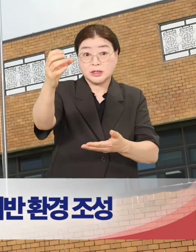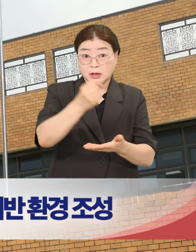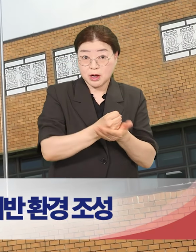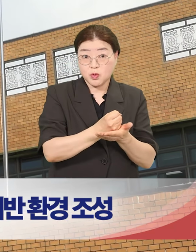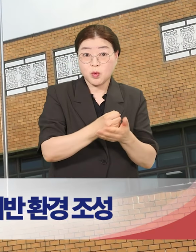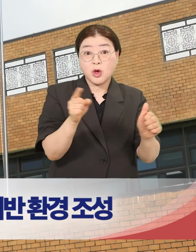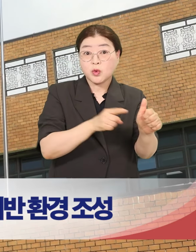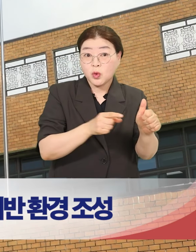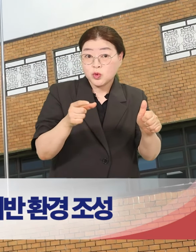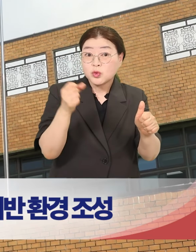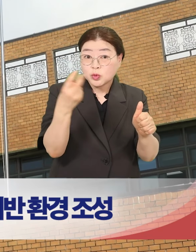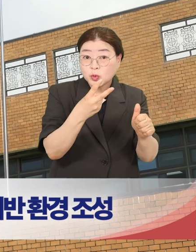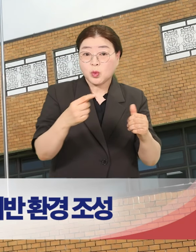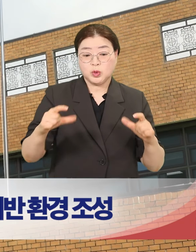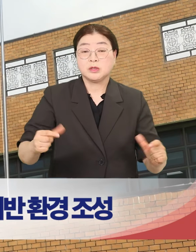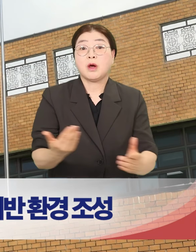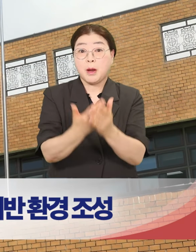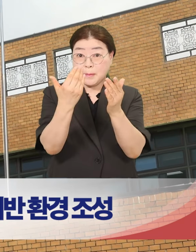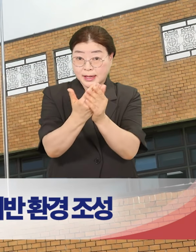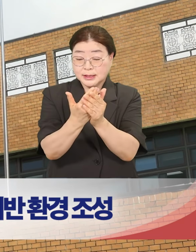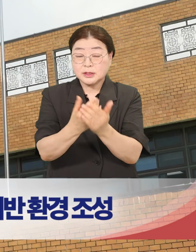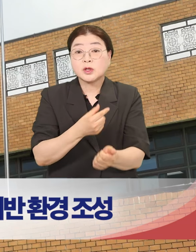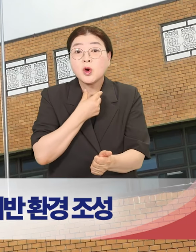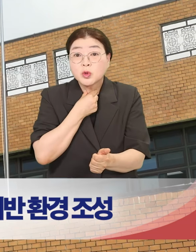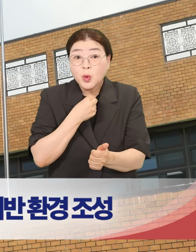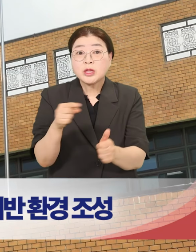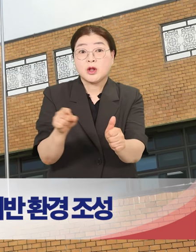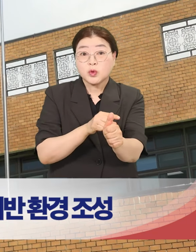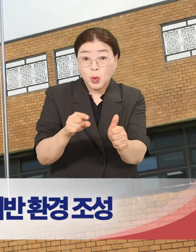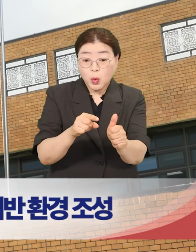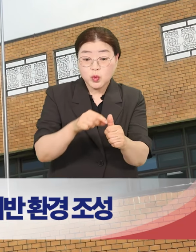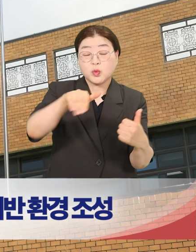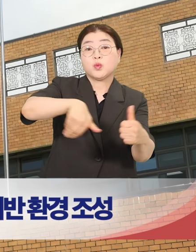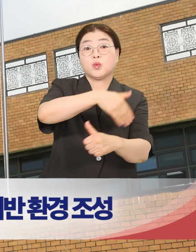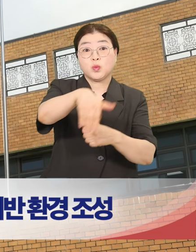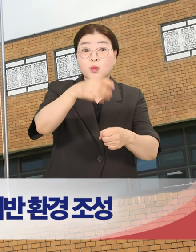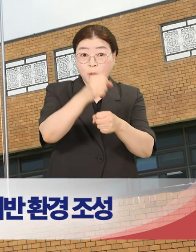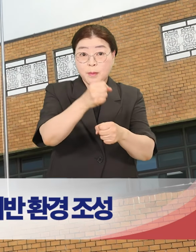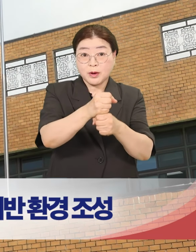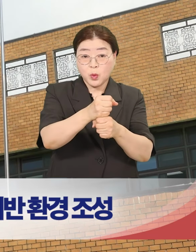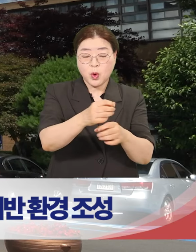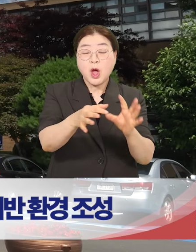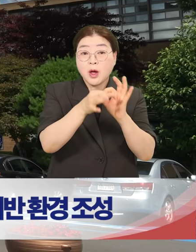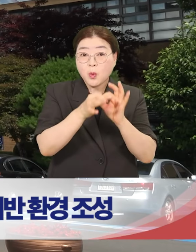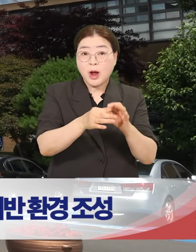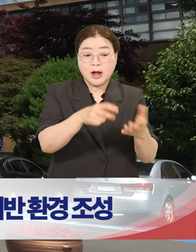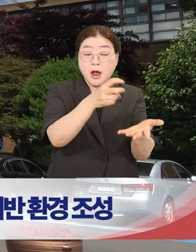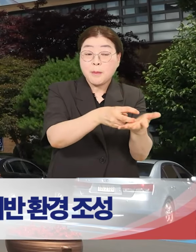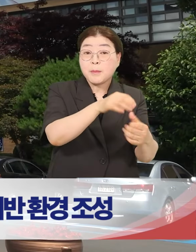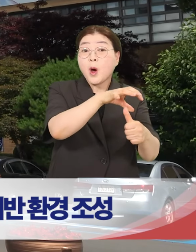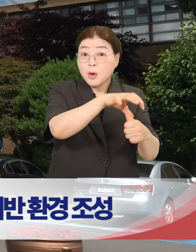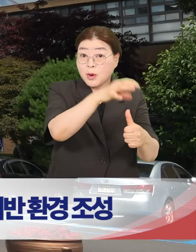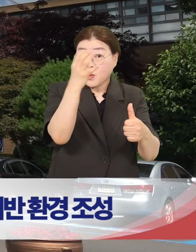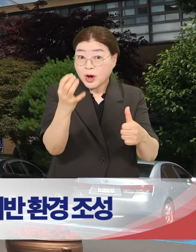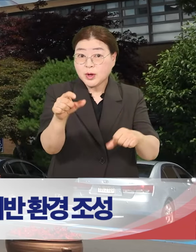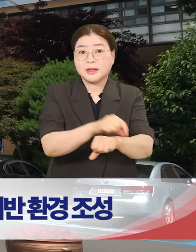확보하여 공교육 강화와 지역 발전 전략과 지역 수요를 반영한 교육 기반 환경을 조성하고 교육 관련